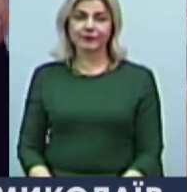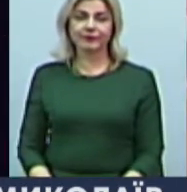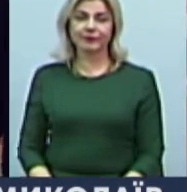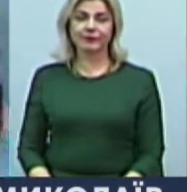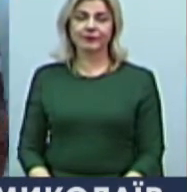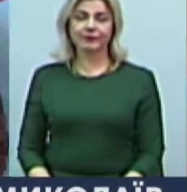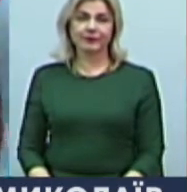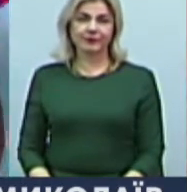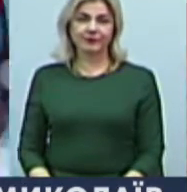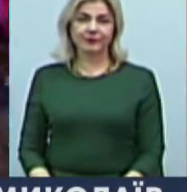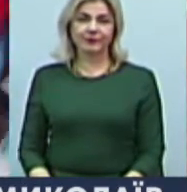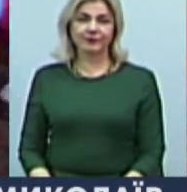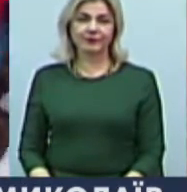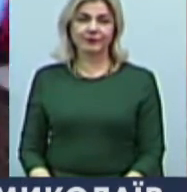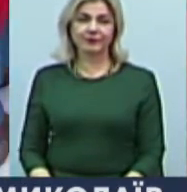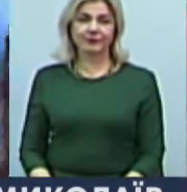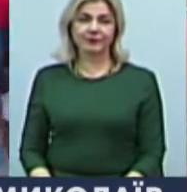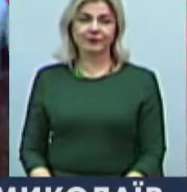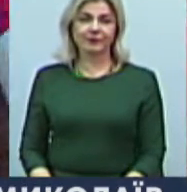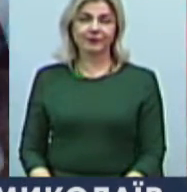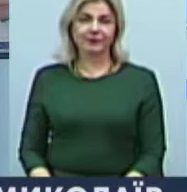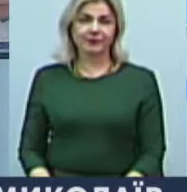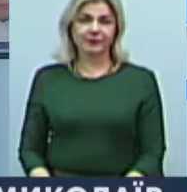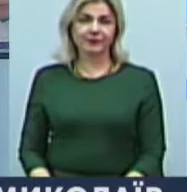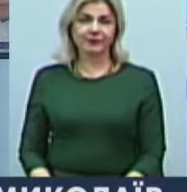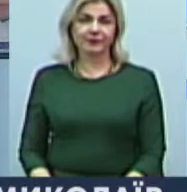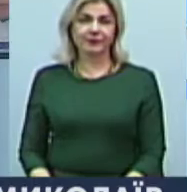Євгенія Голубова, телевізійні новини Миколаївщини.